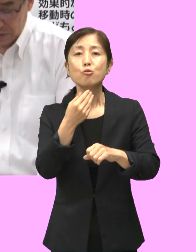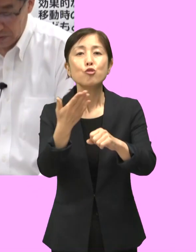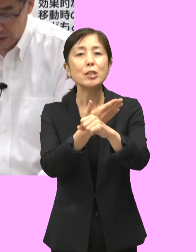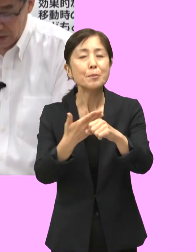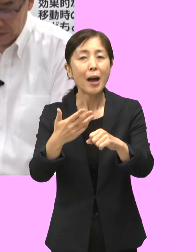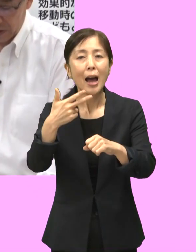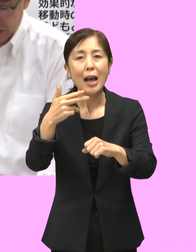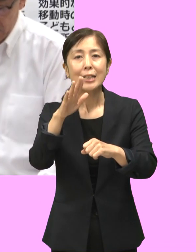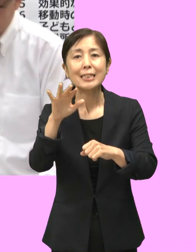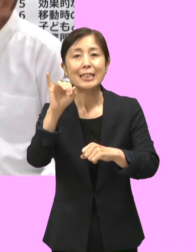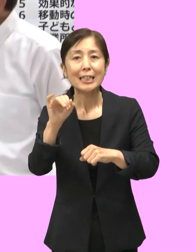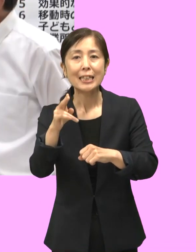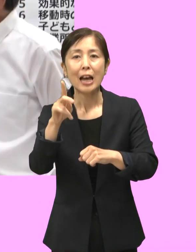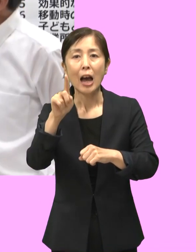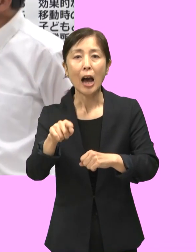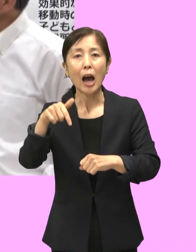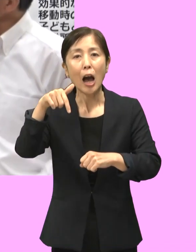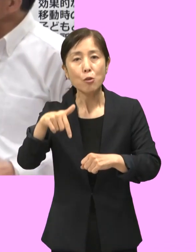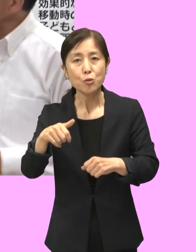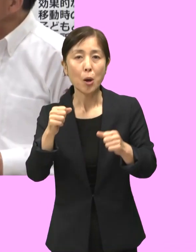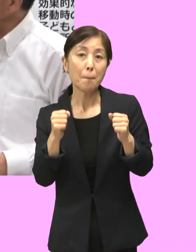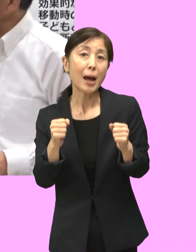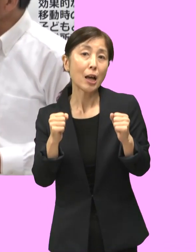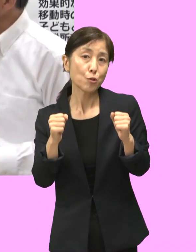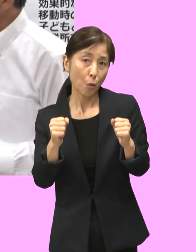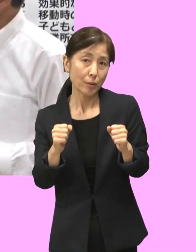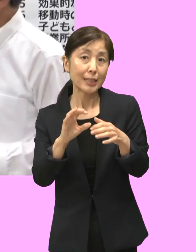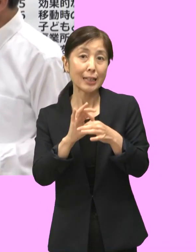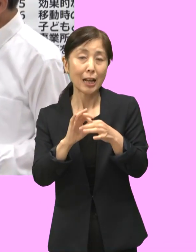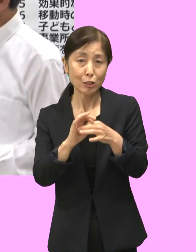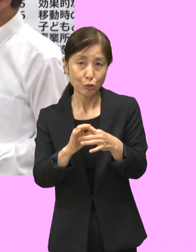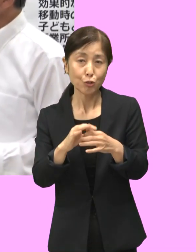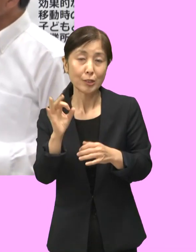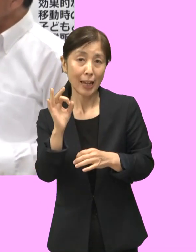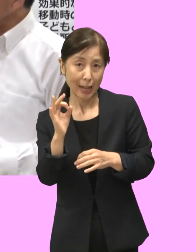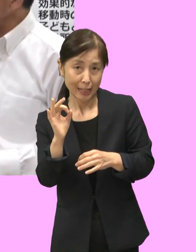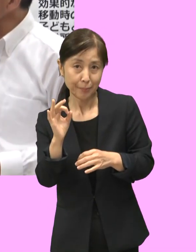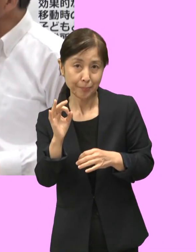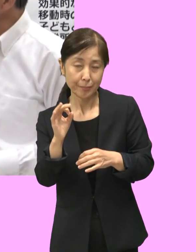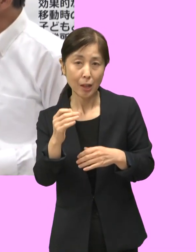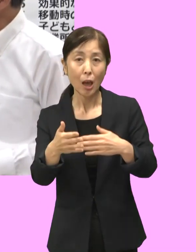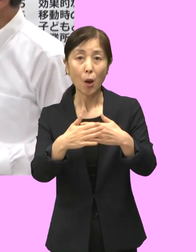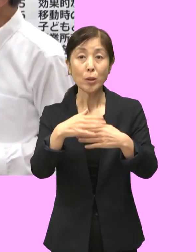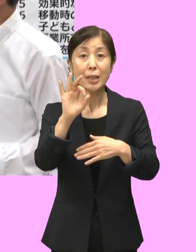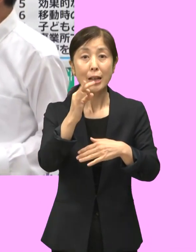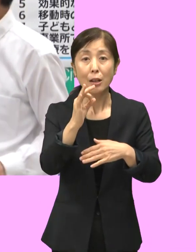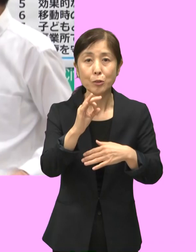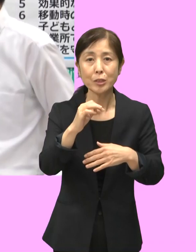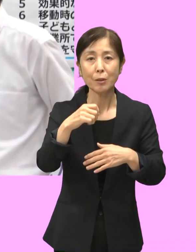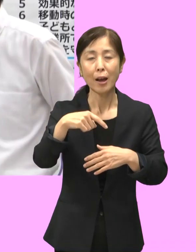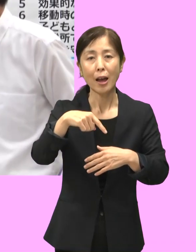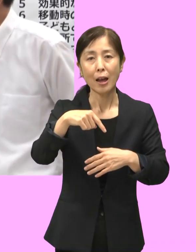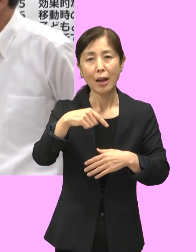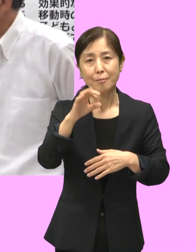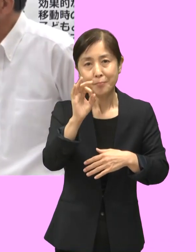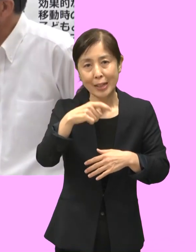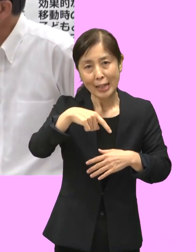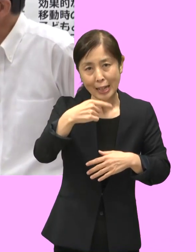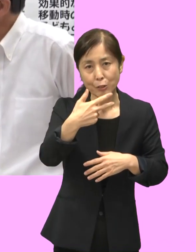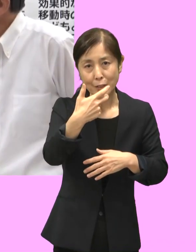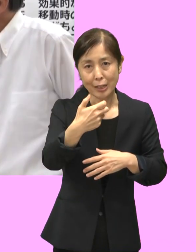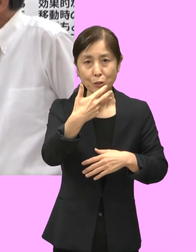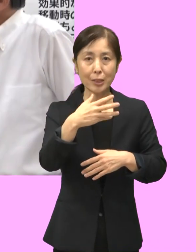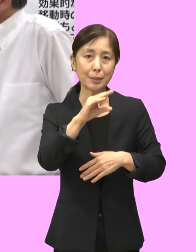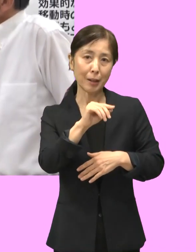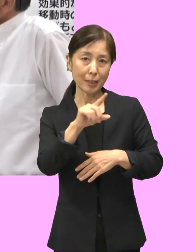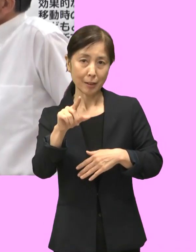に要する経費でありまして、補正額としては178万円、それから債務負担行為で6600万円を計上しております